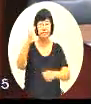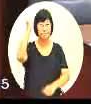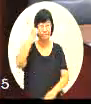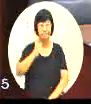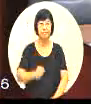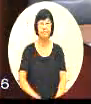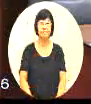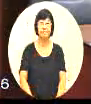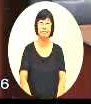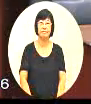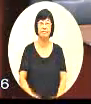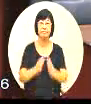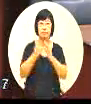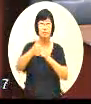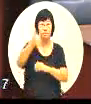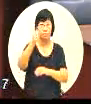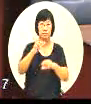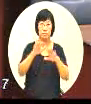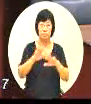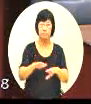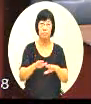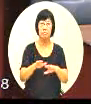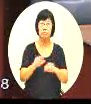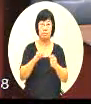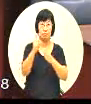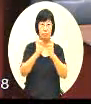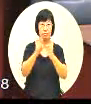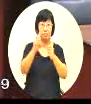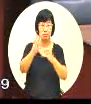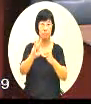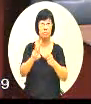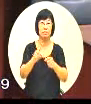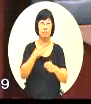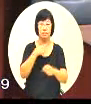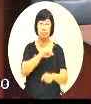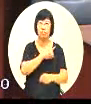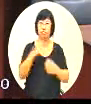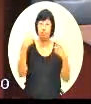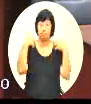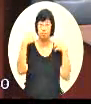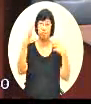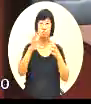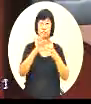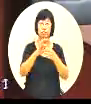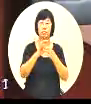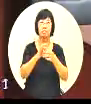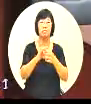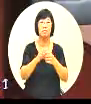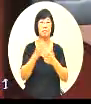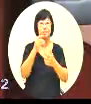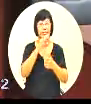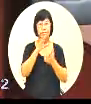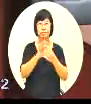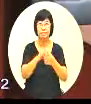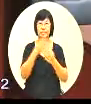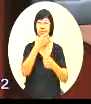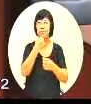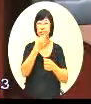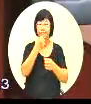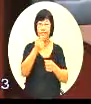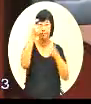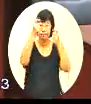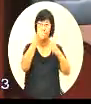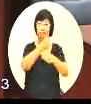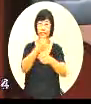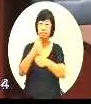那市长，我想本席这12年来担任议员，一直以幸福高雄、提升城市的竞争力而努力。那无论是